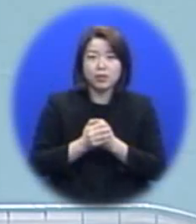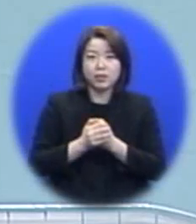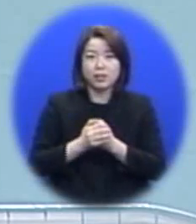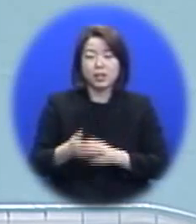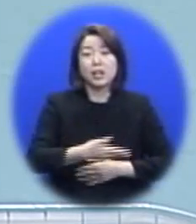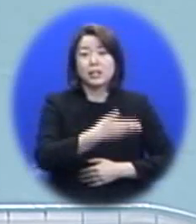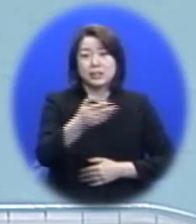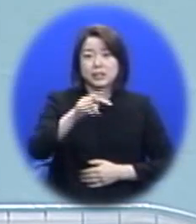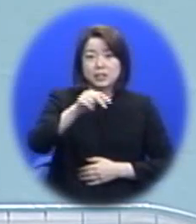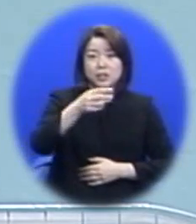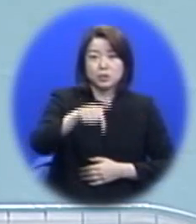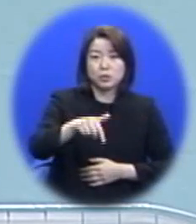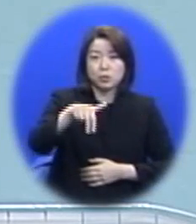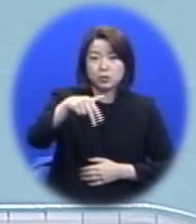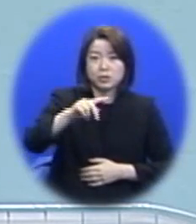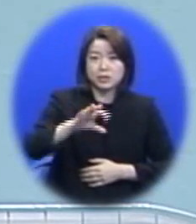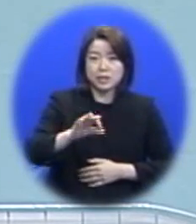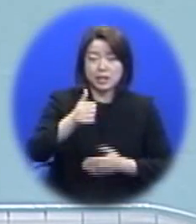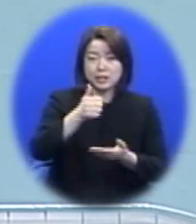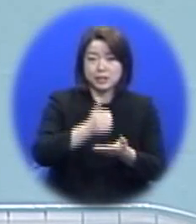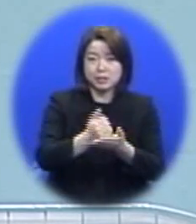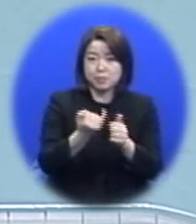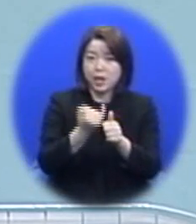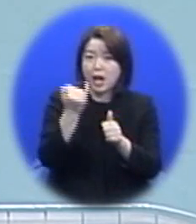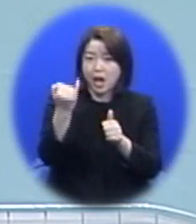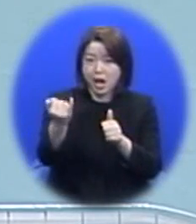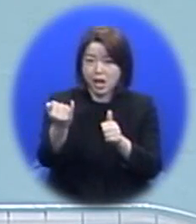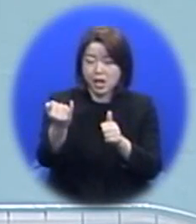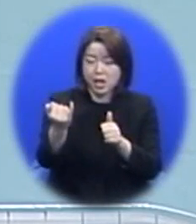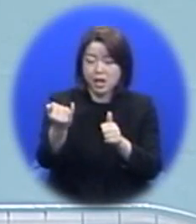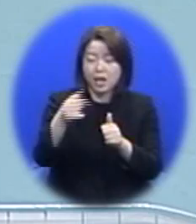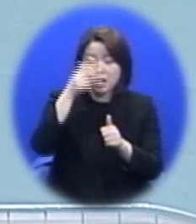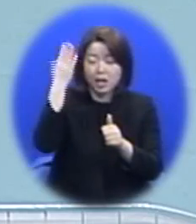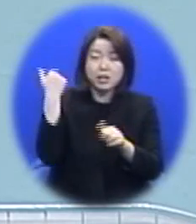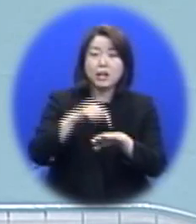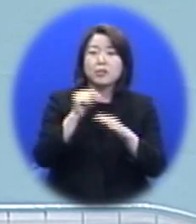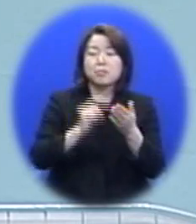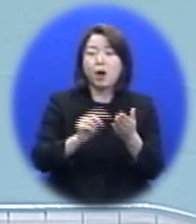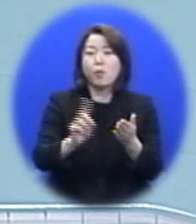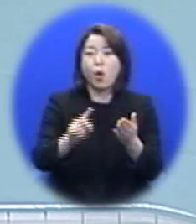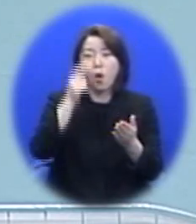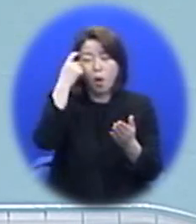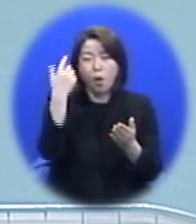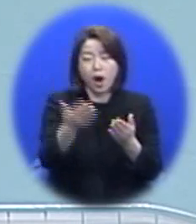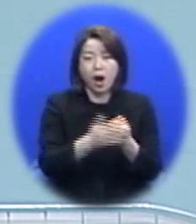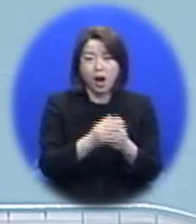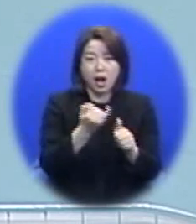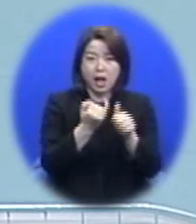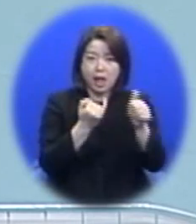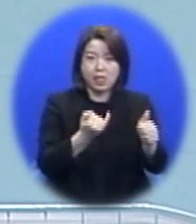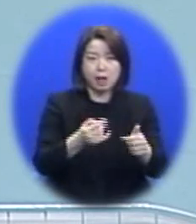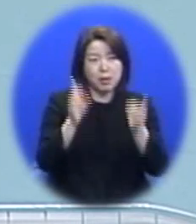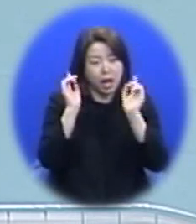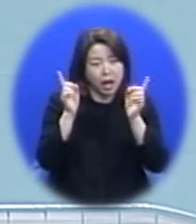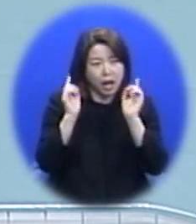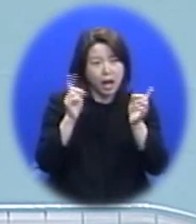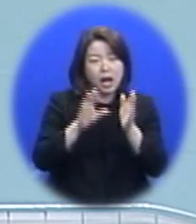여러분, 그 속장님의 아내 되는 집사님 심정이 어떻겠습니까? 남편이 실직을 하고 집에